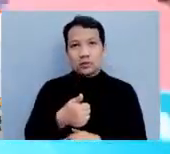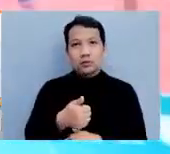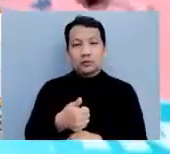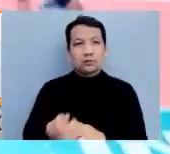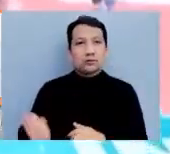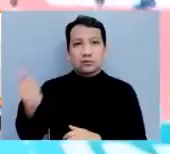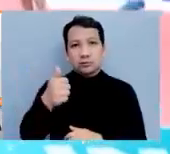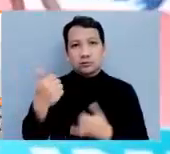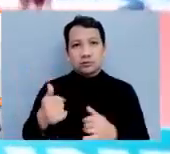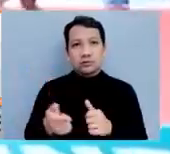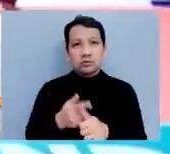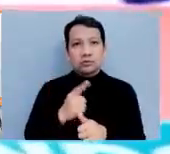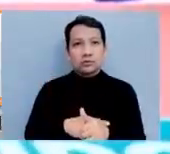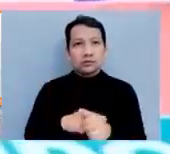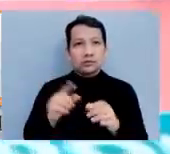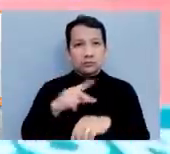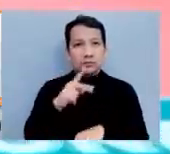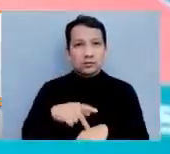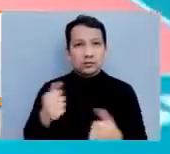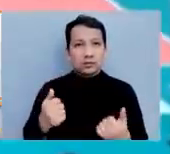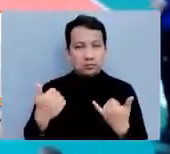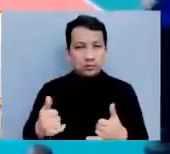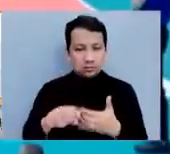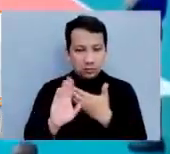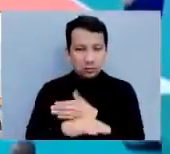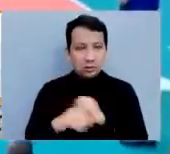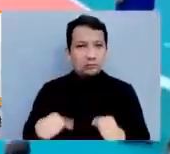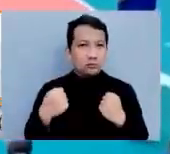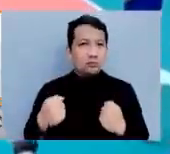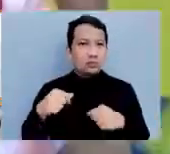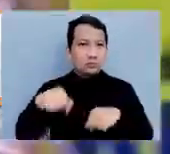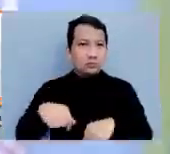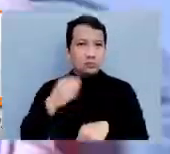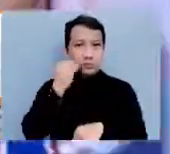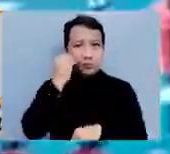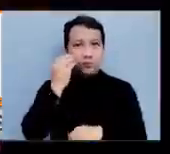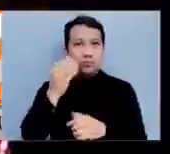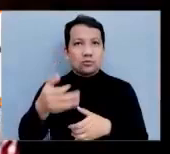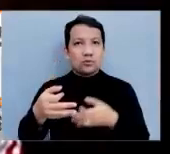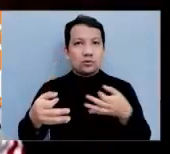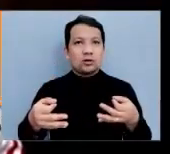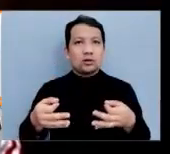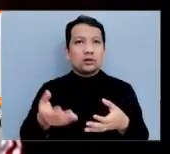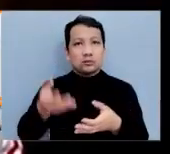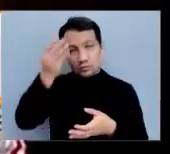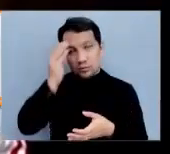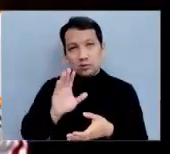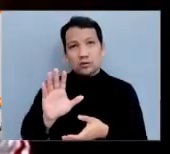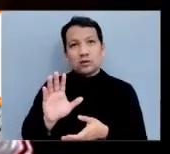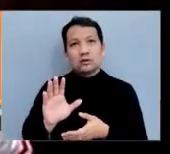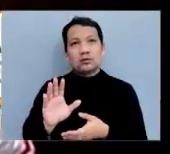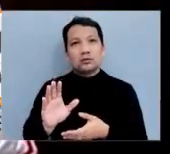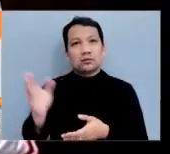laro ng first leg ang bansa, kaya ganado silang makabawi dito sa home soil. Madami kaming nakuhang learning sa league na yon, sa